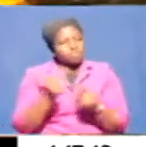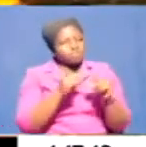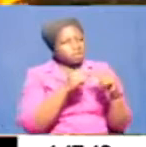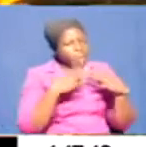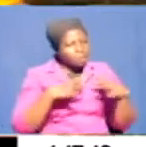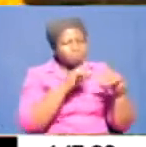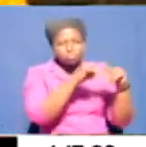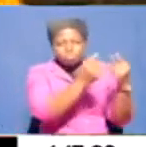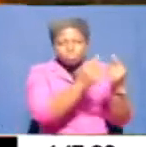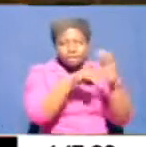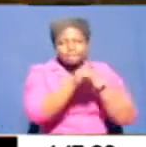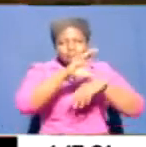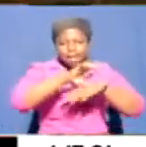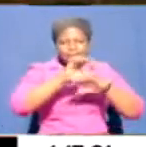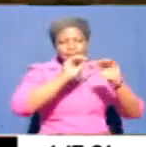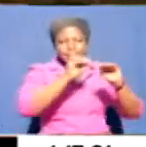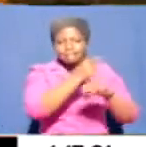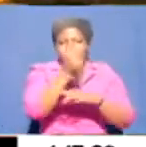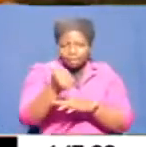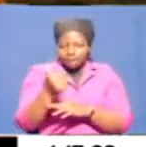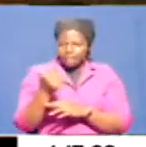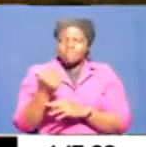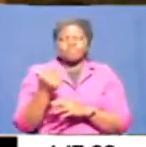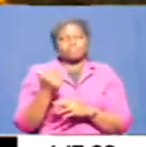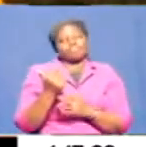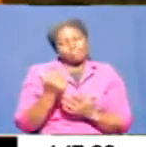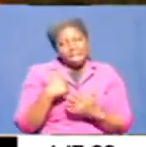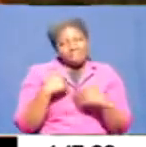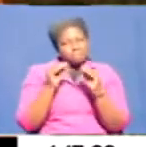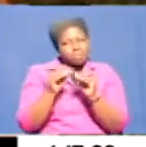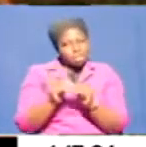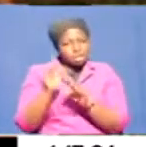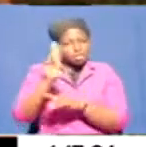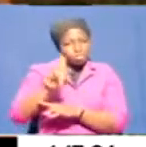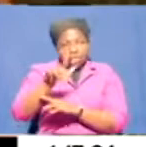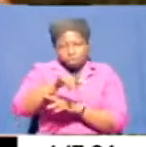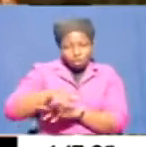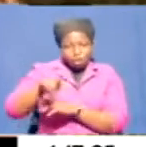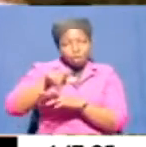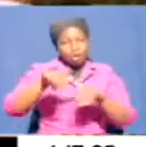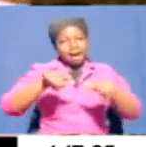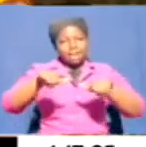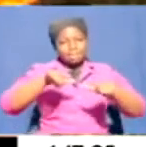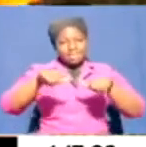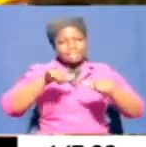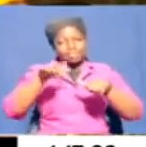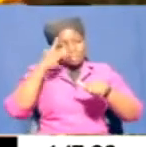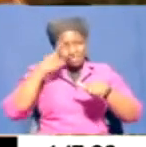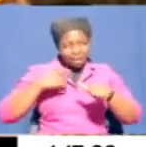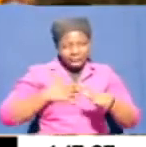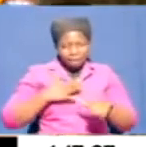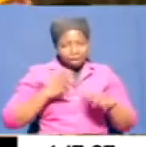makanisa, tuelimishane, tuwe wachache, tuweke tu vikao tukitumia local administration, ili watu wetu